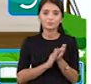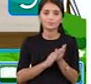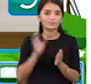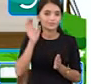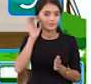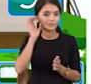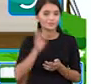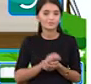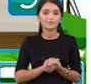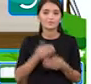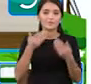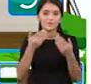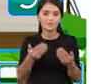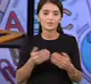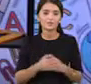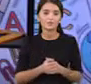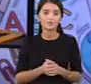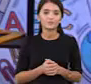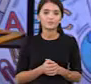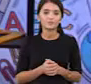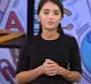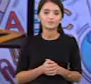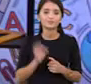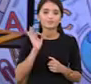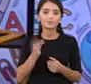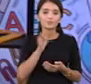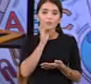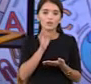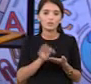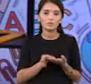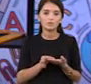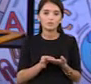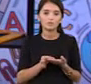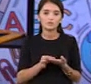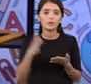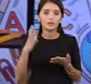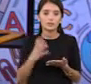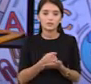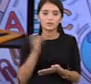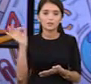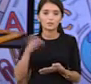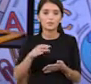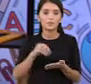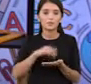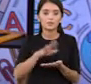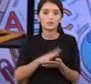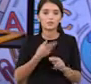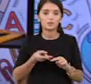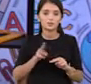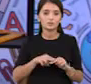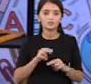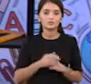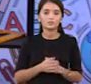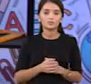Mana bolajonlar, bu qarsaklar sizlar uchun. To'g'ri javoblarni darrov topib belgilaganingiz